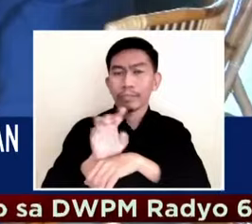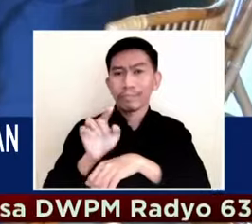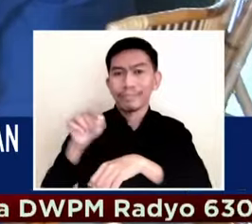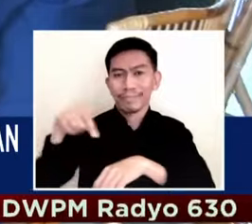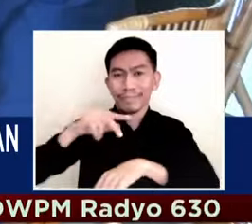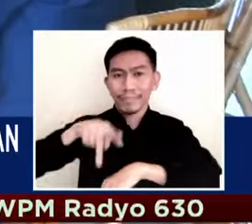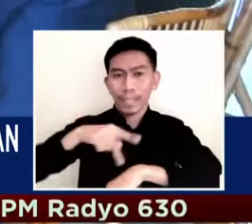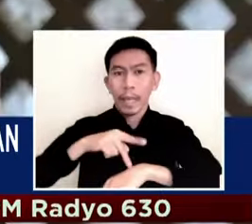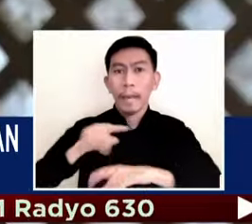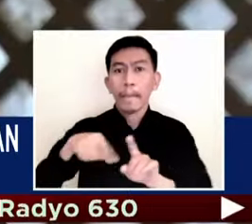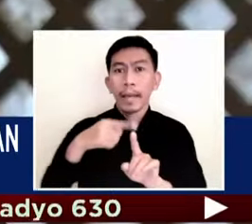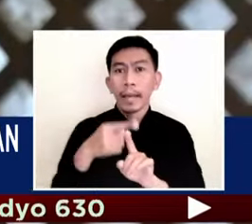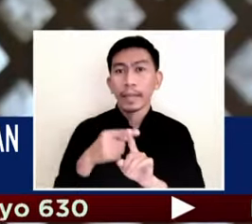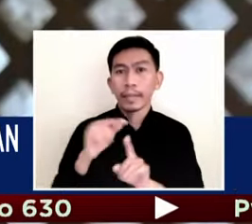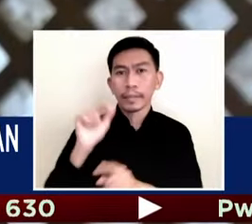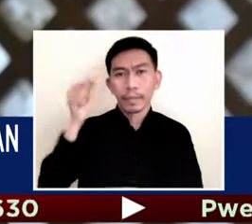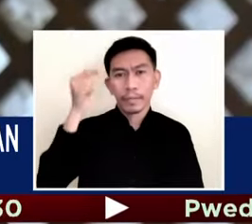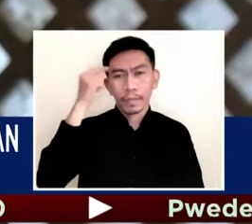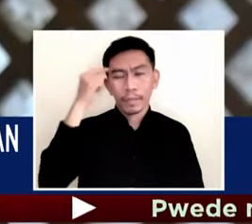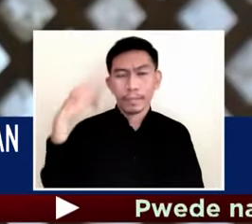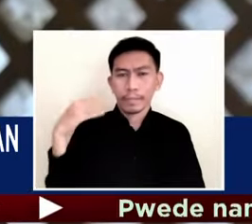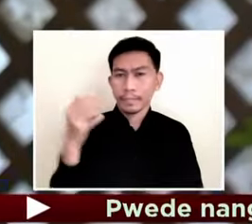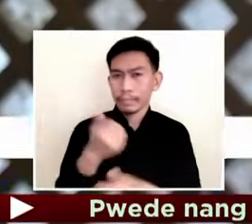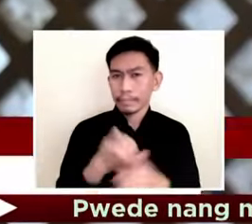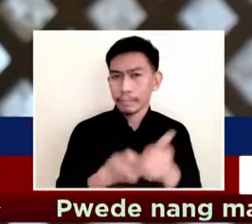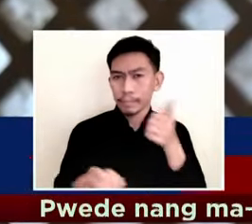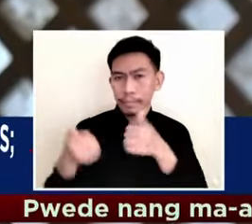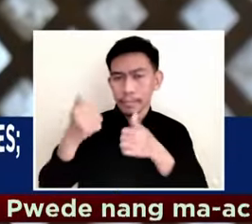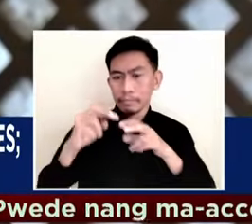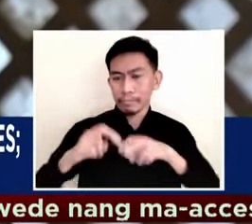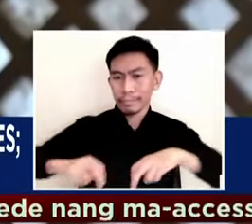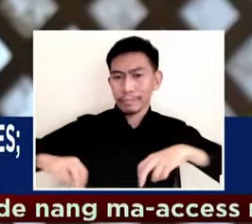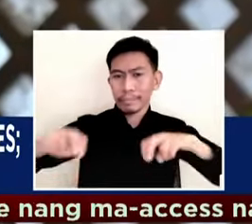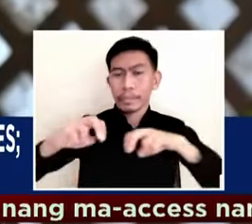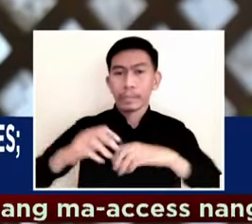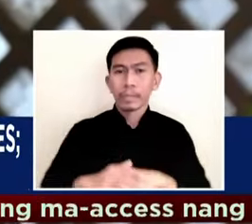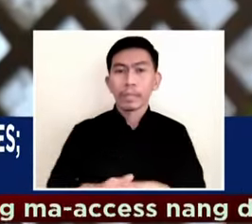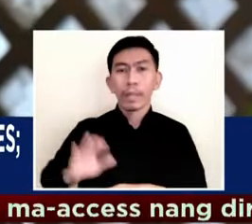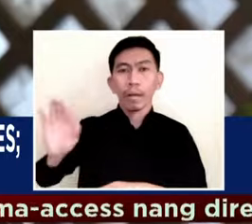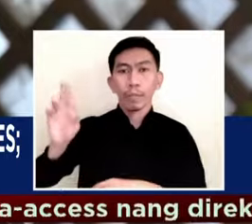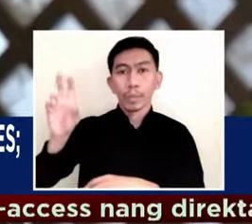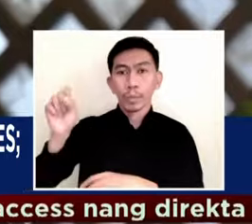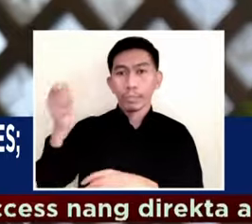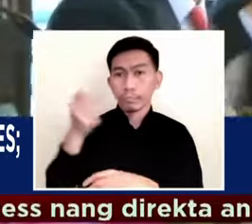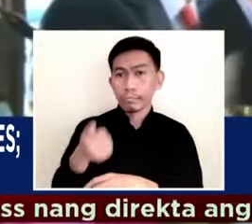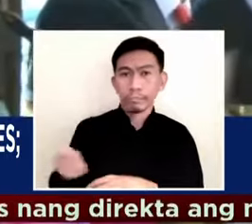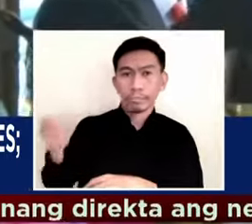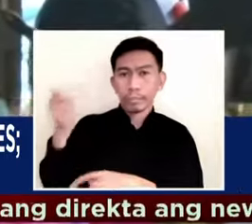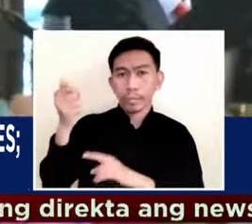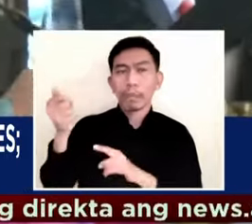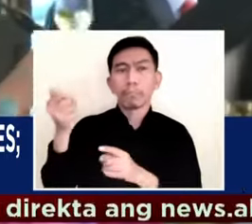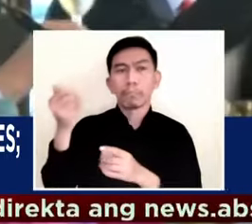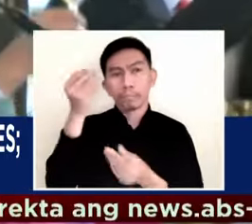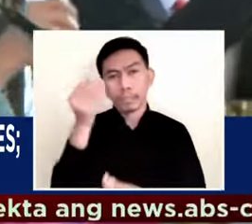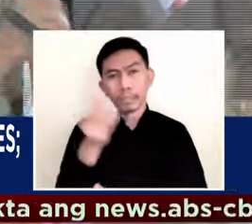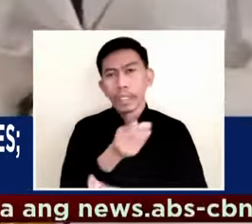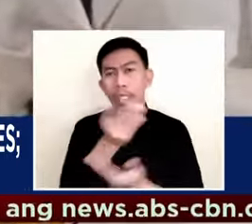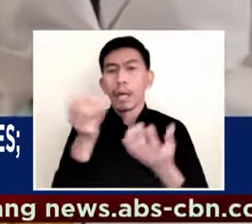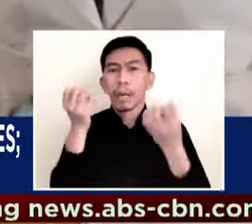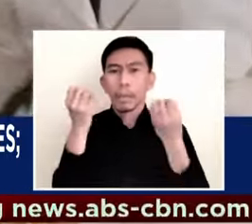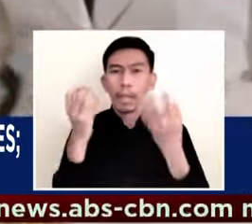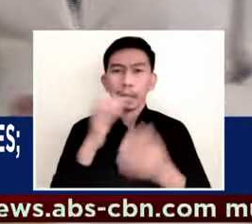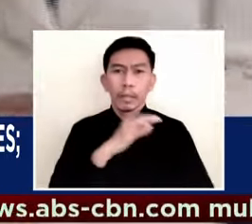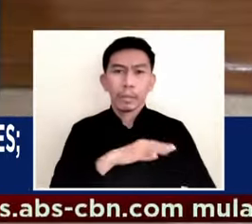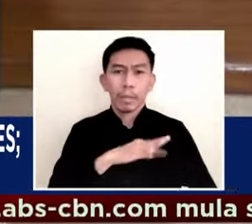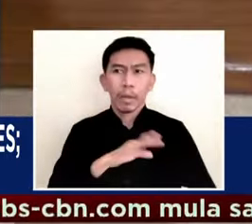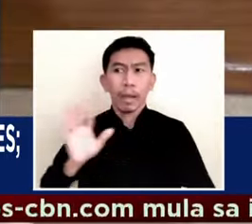opisyal ng gobyerno. Ayon kay Raimondo, milyon-milyong Pilipino ang makikinabang sa mga pangakong investments ng mga